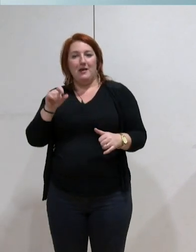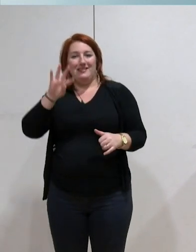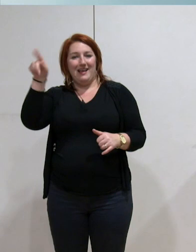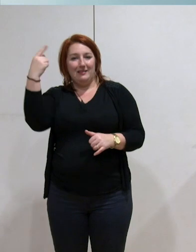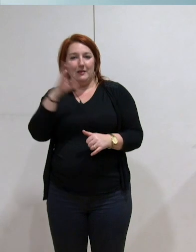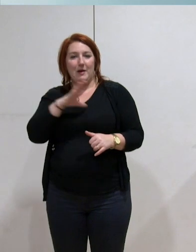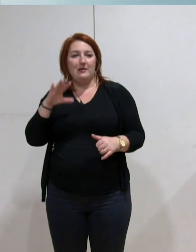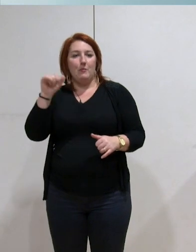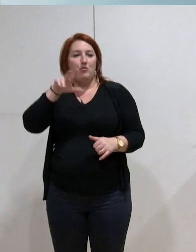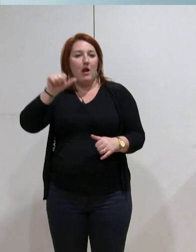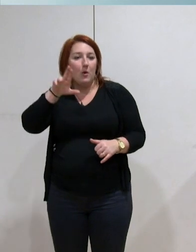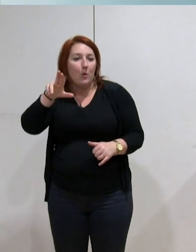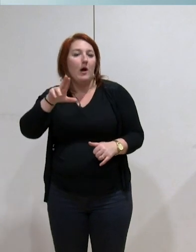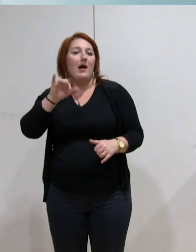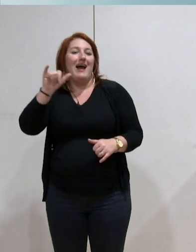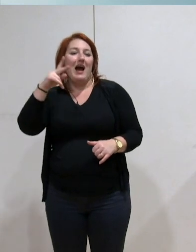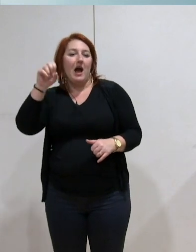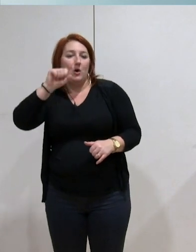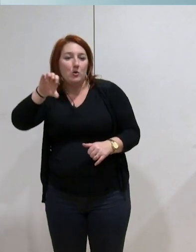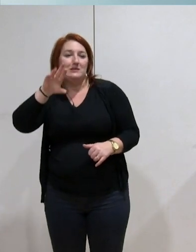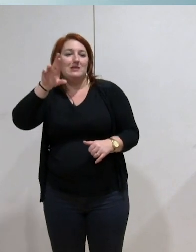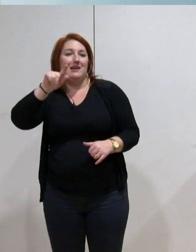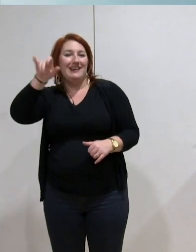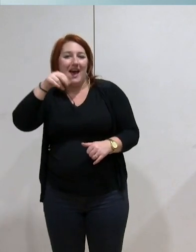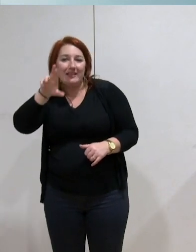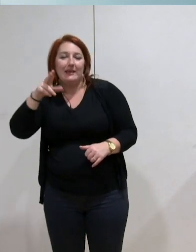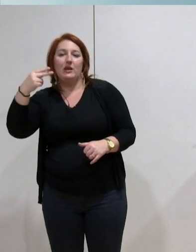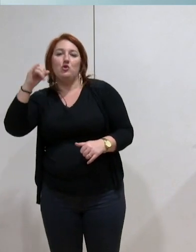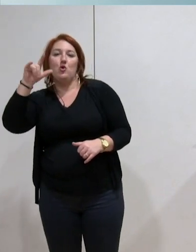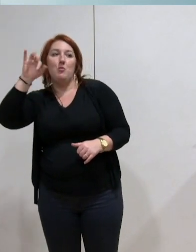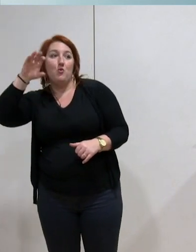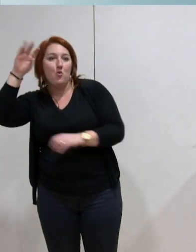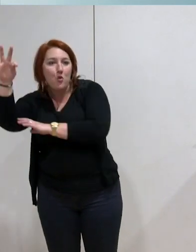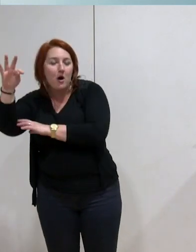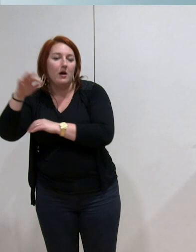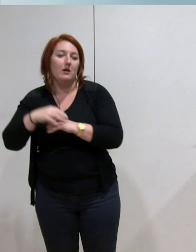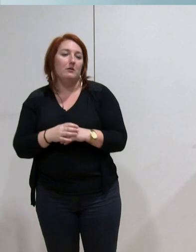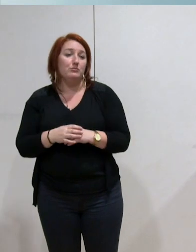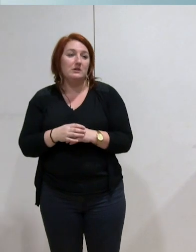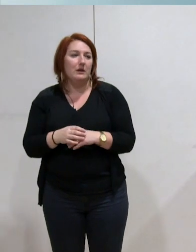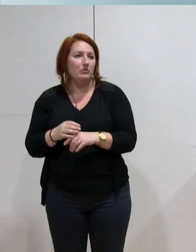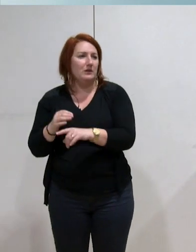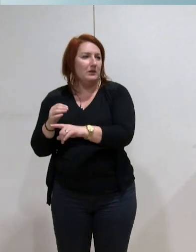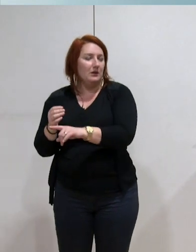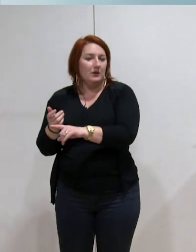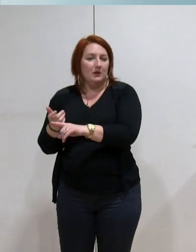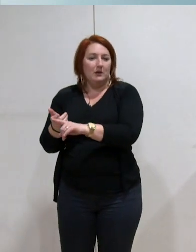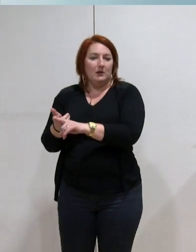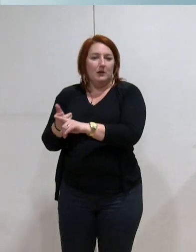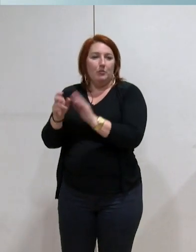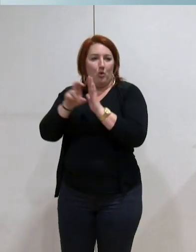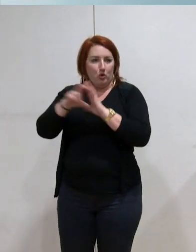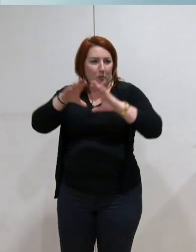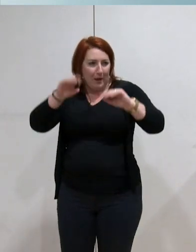boilot racos Christine Garnier Olivier Noblecourt pour Grenoble habitat euh donc il